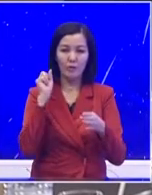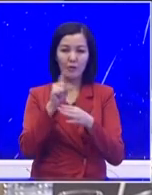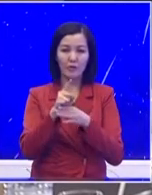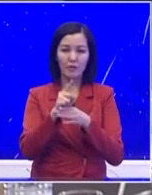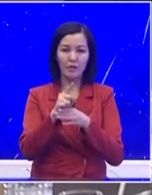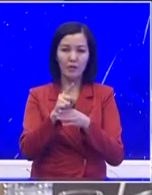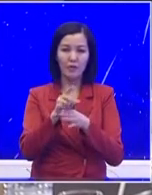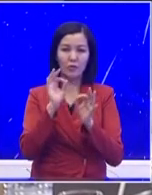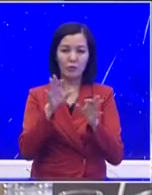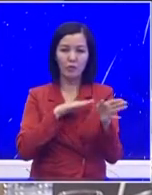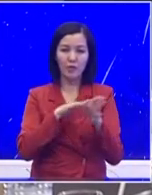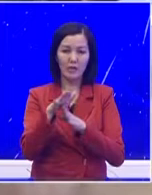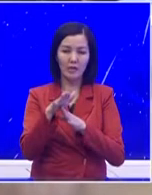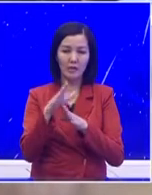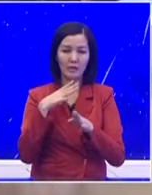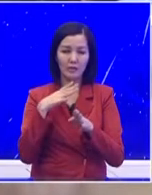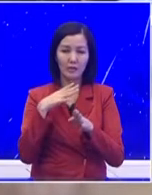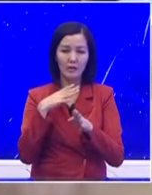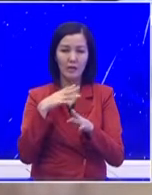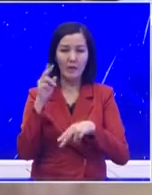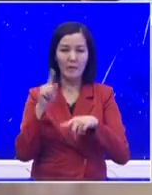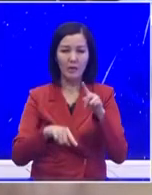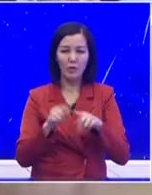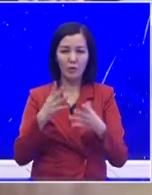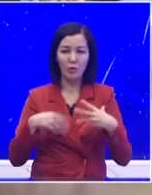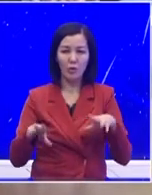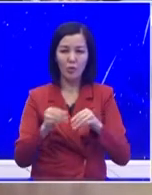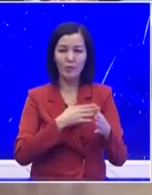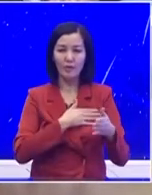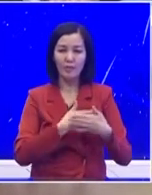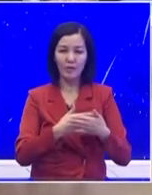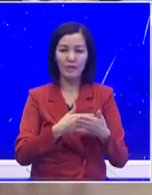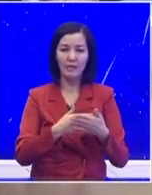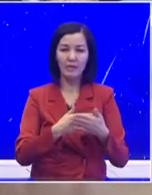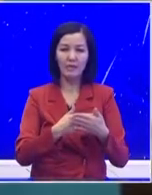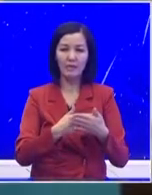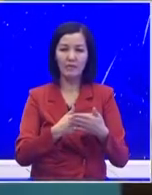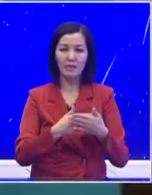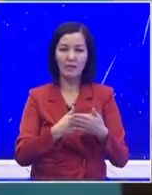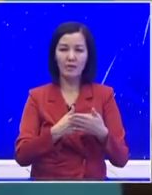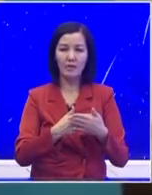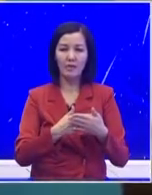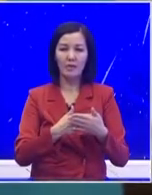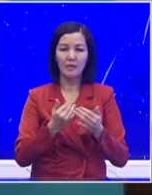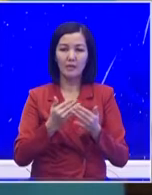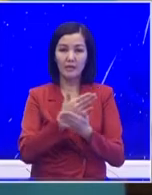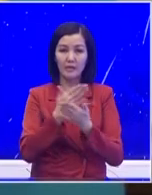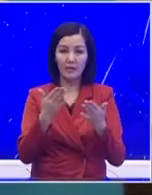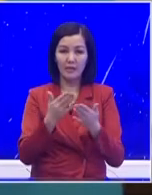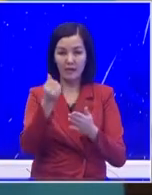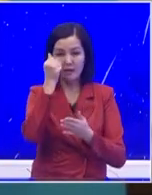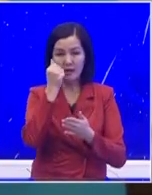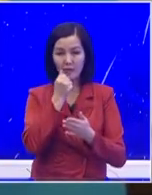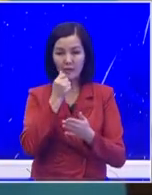аса жауапкершілікпен атқардыңыз. Патриоттық қоғамдық белсенділігіңіз бен азаматтық ұстанымыңыз үшін сізге